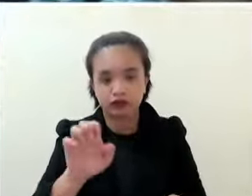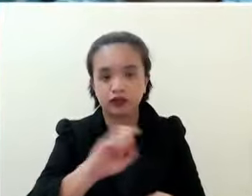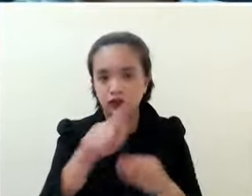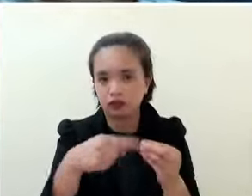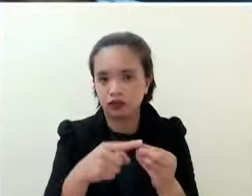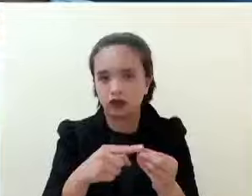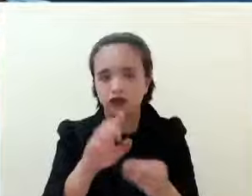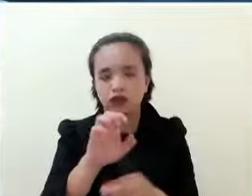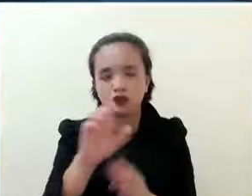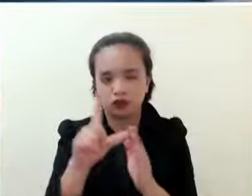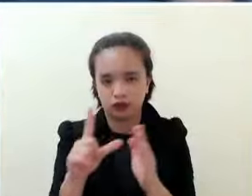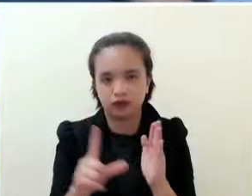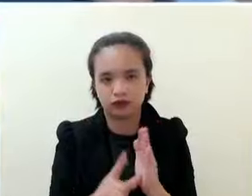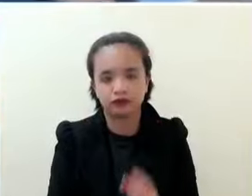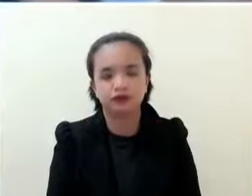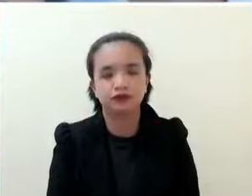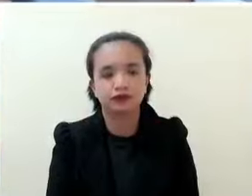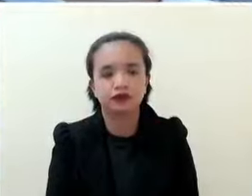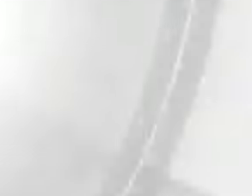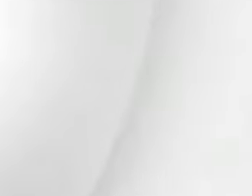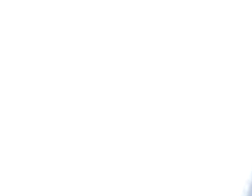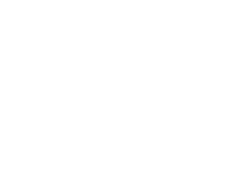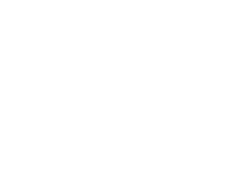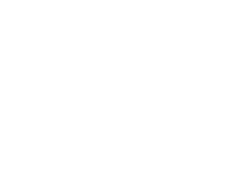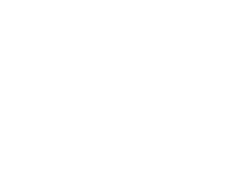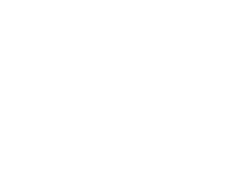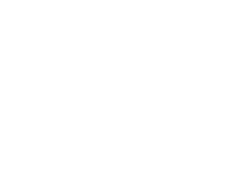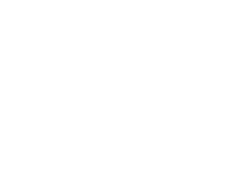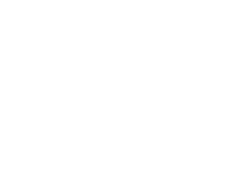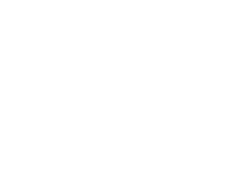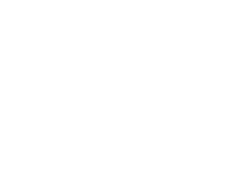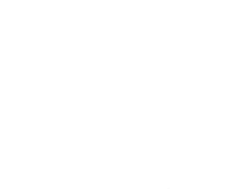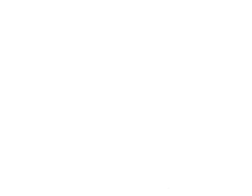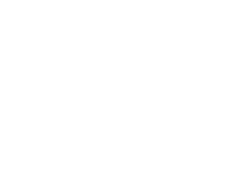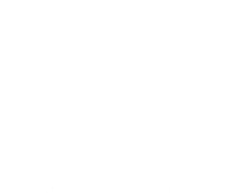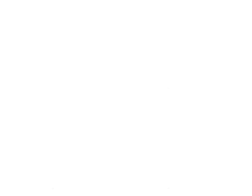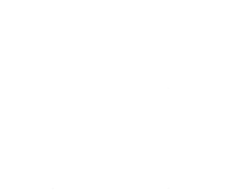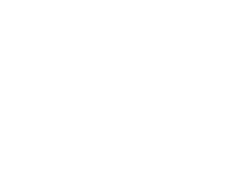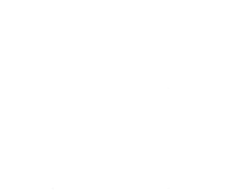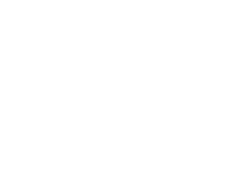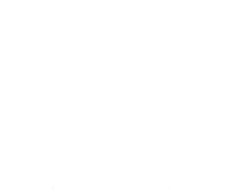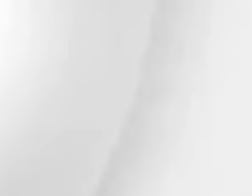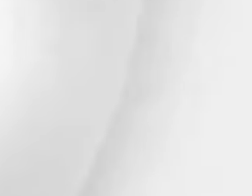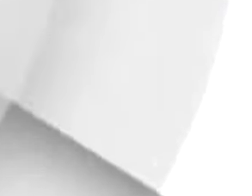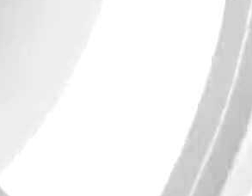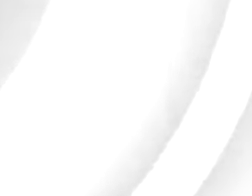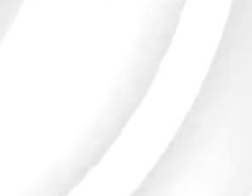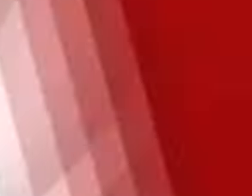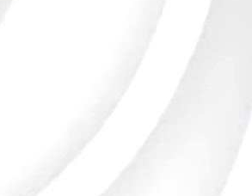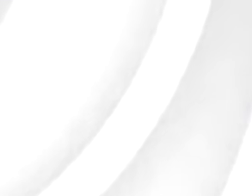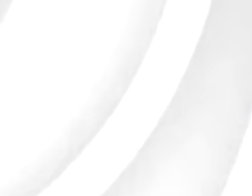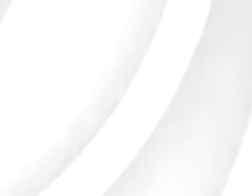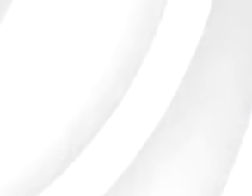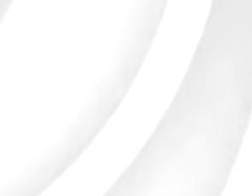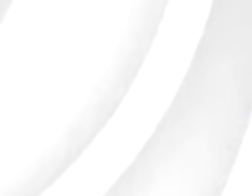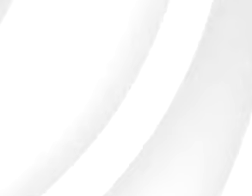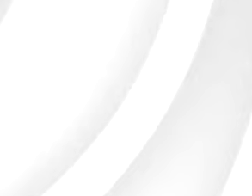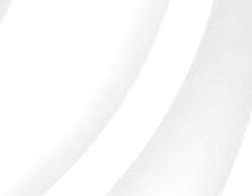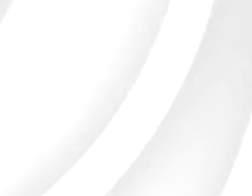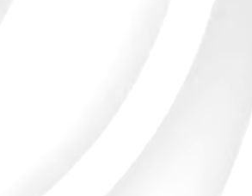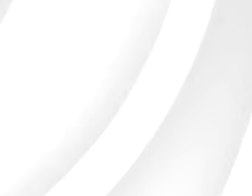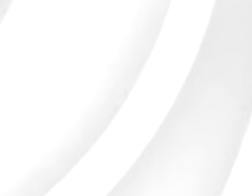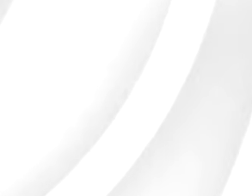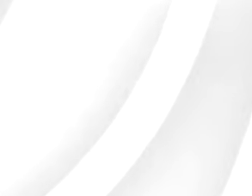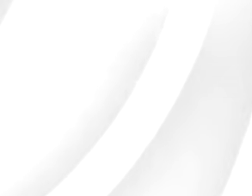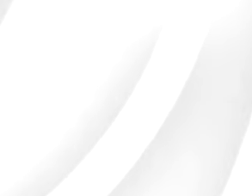MJ Felipe, ABS-CBN News. Tuloy-tuloy po ang ating pagpapatrol sa bayan mula Lunes hanggang